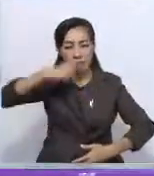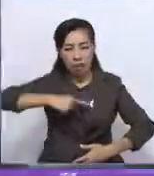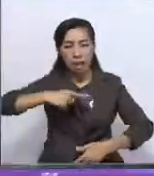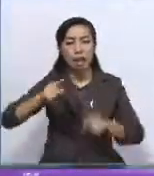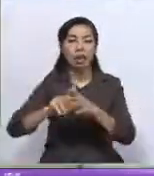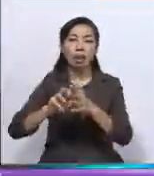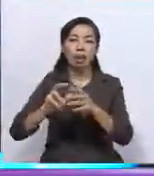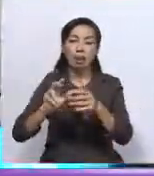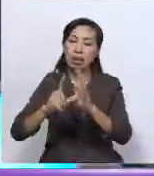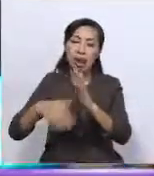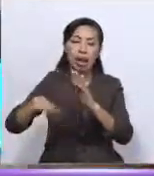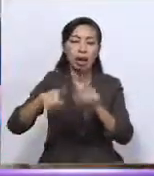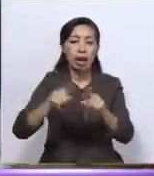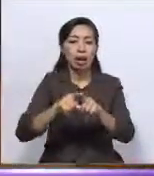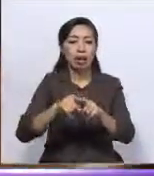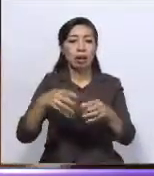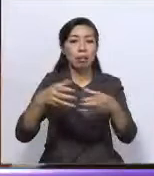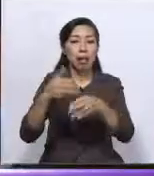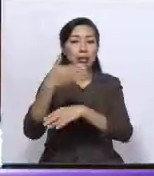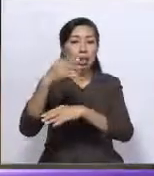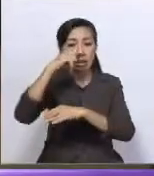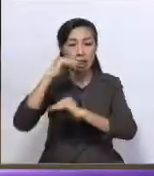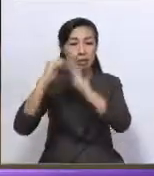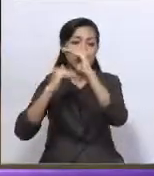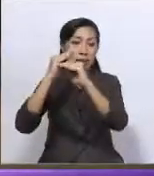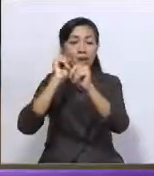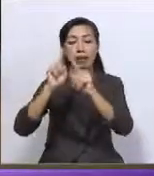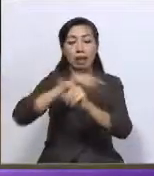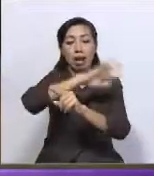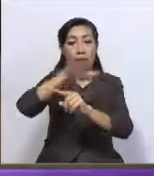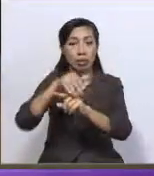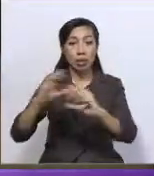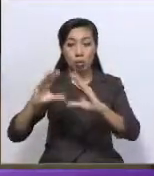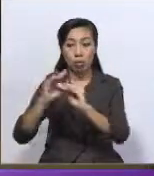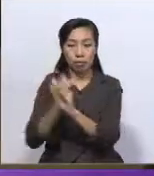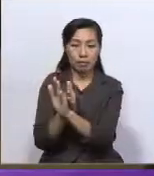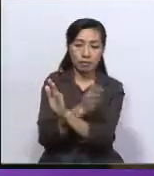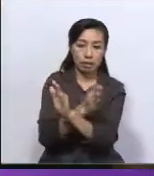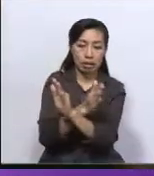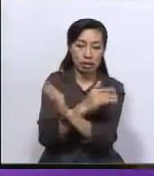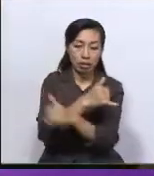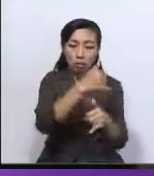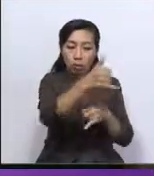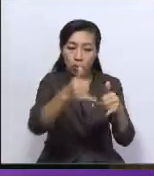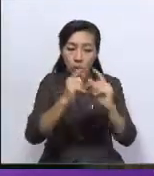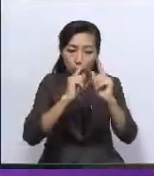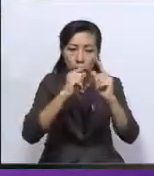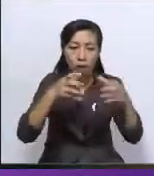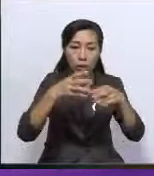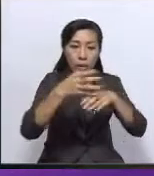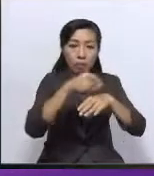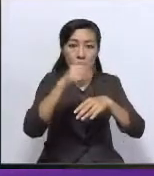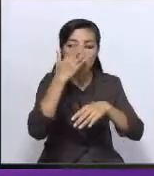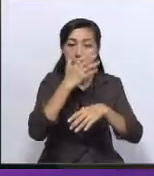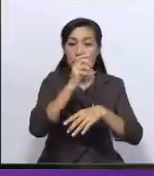ายนิกรจำนงผู้อเมริกันพรรคชาติไทยพัฒนาโดยก่อนการหารือชี้แจงนะคะก็มีการหารือระหว่างน